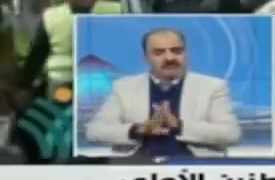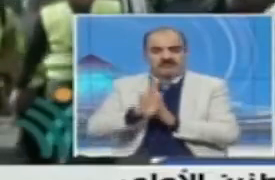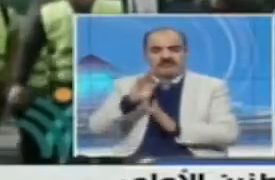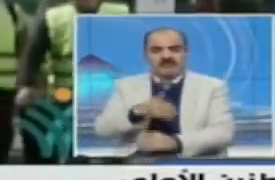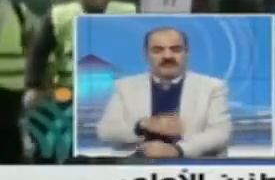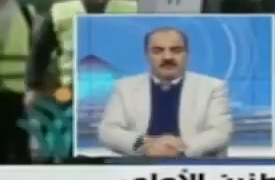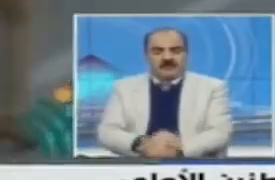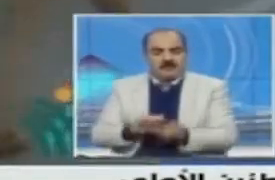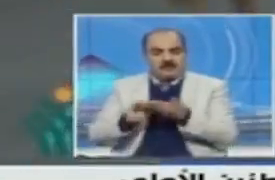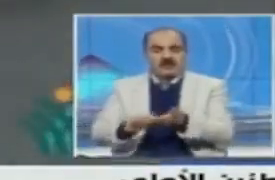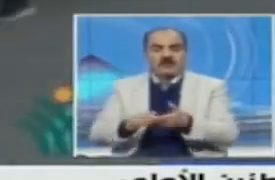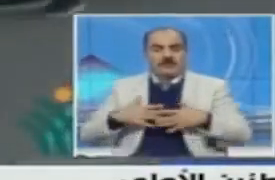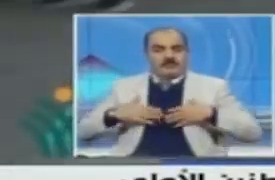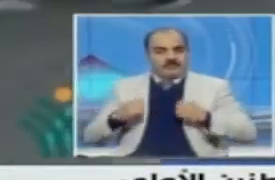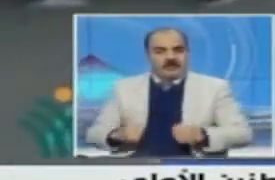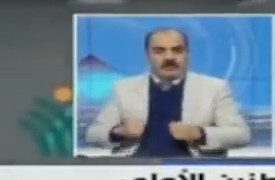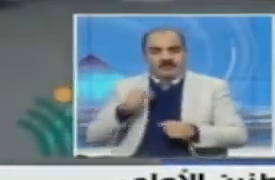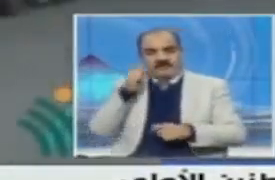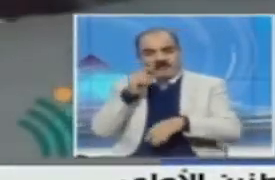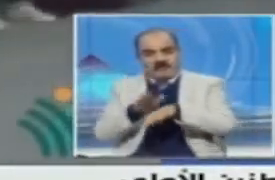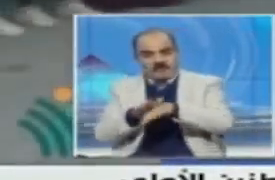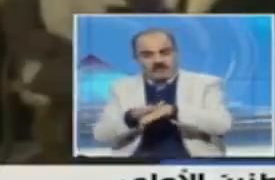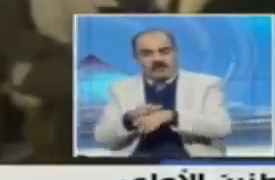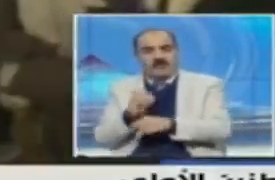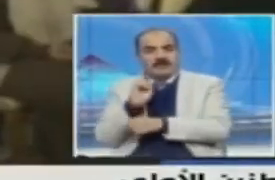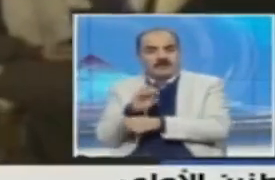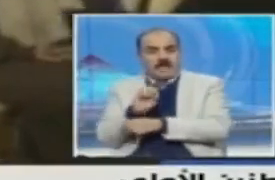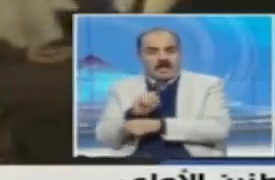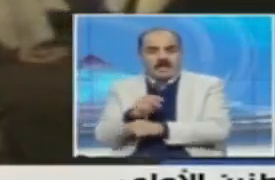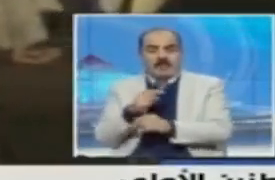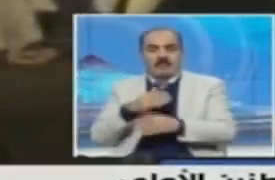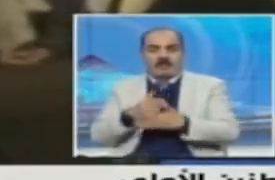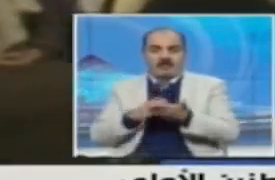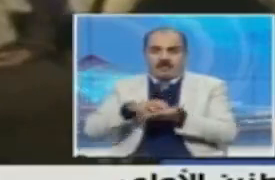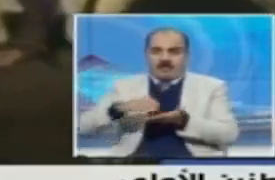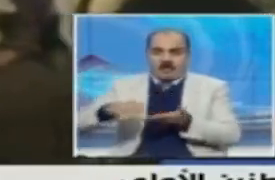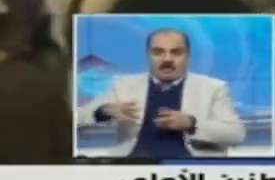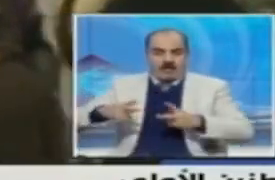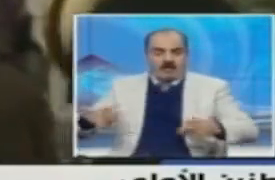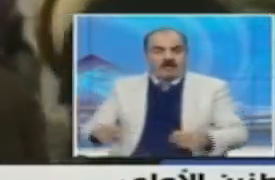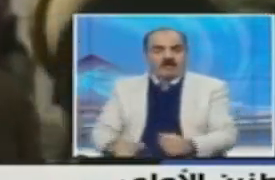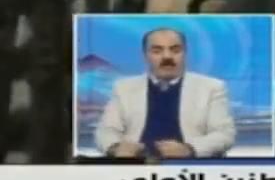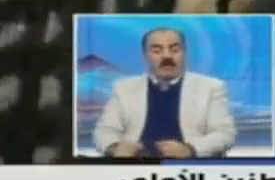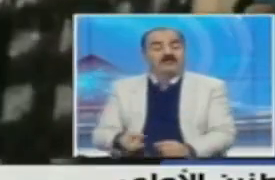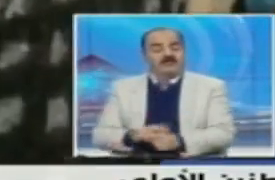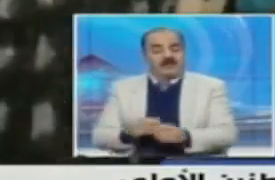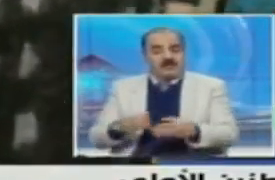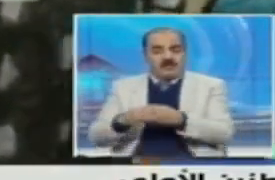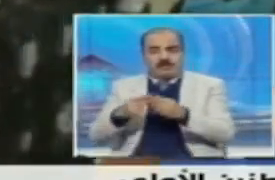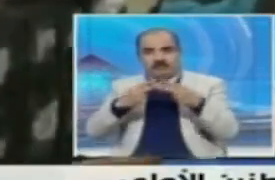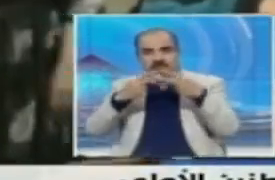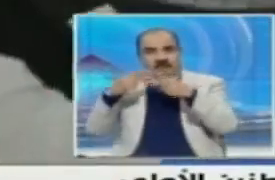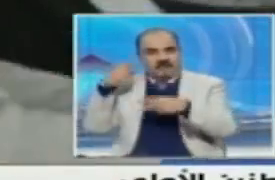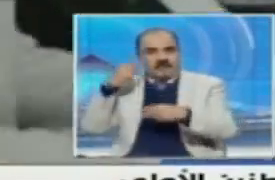من خدمية وصحية وتوعوية وتعليمية وعمرانية وغيرها. التحالف تحكم رؤيته